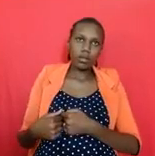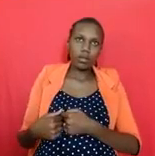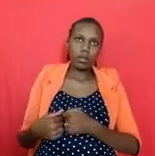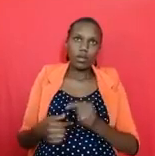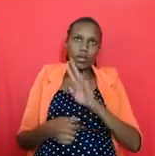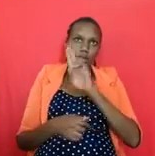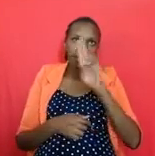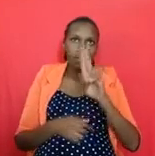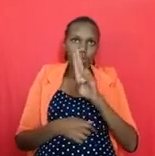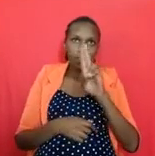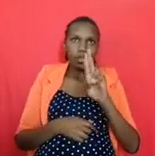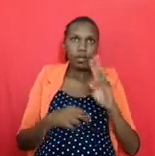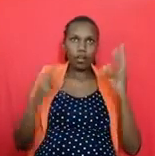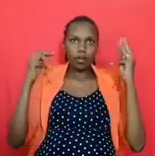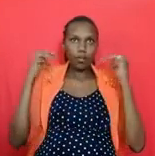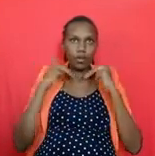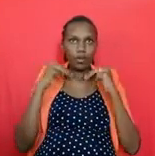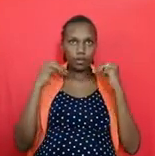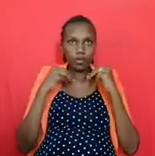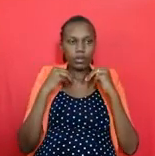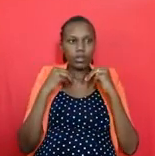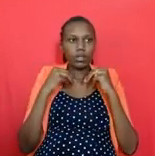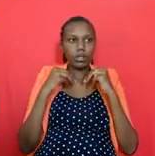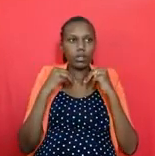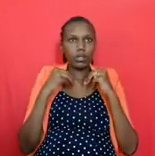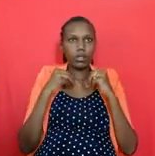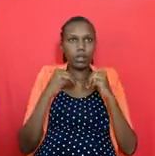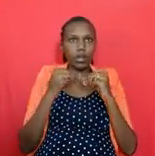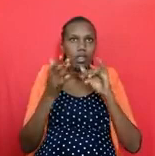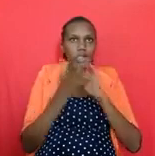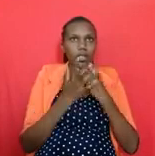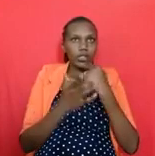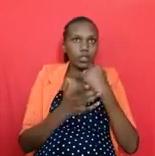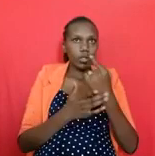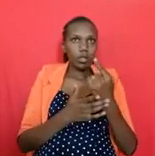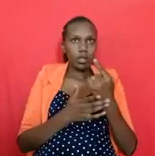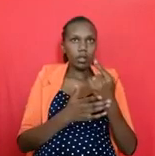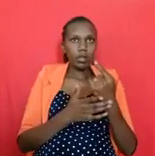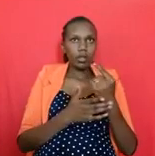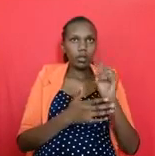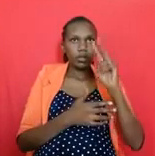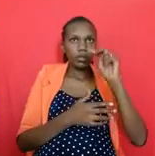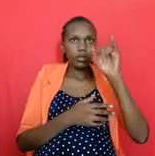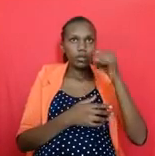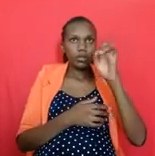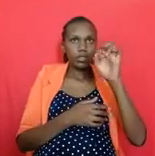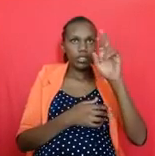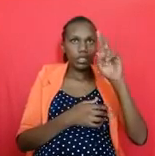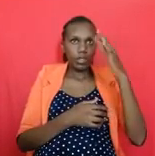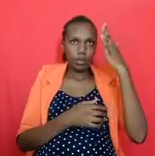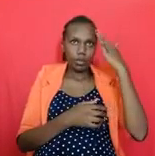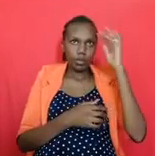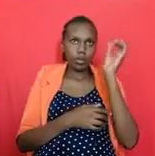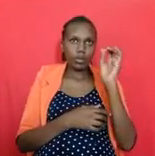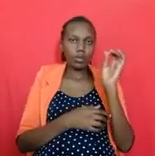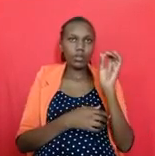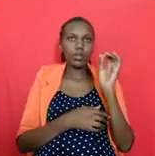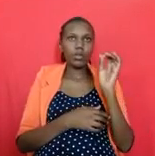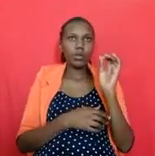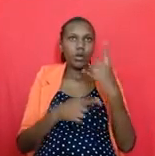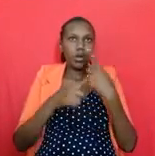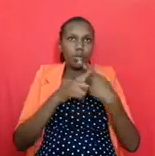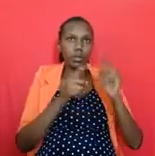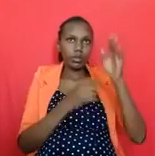kuhuthira ndungata yaku Provost uria erite ndungata yaku njeru wa thandi tutiui